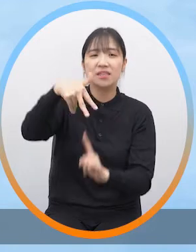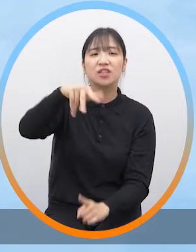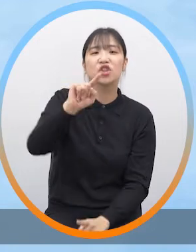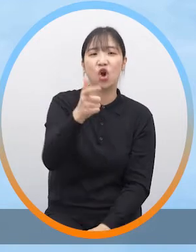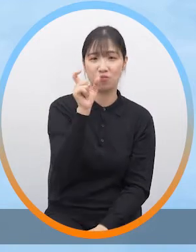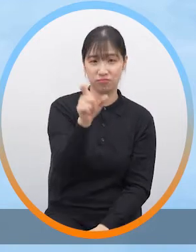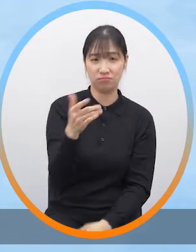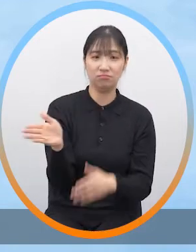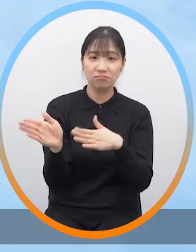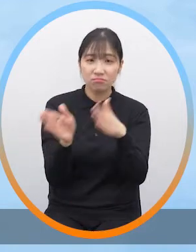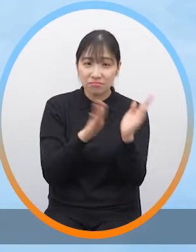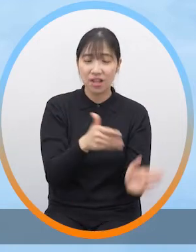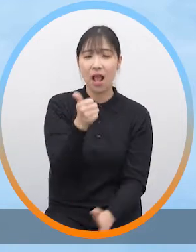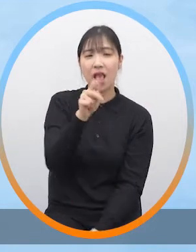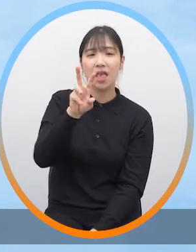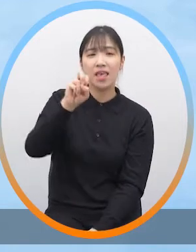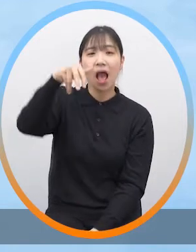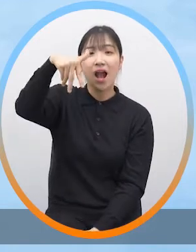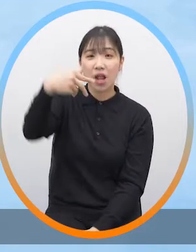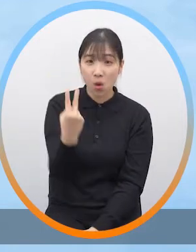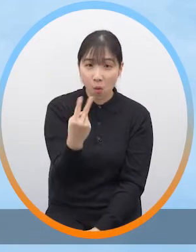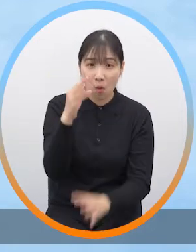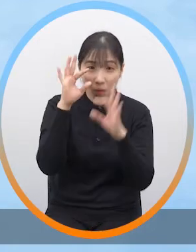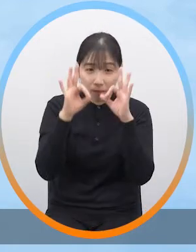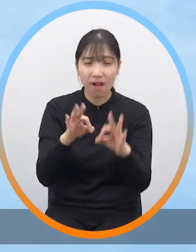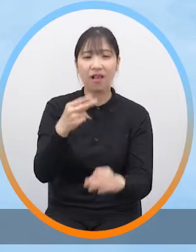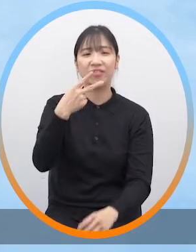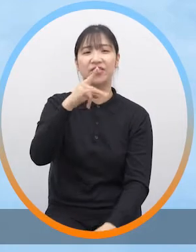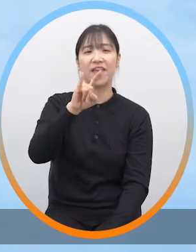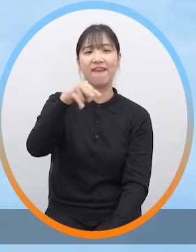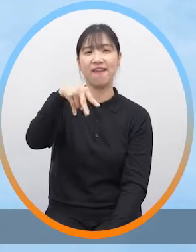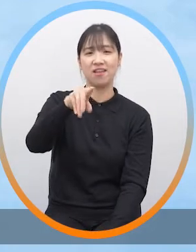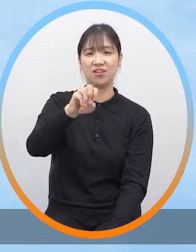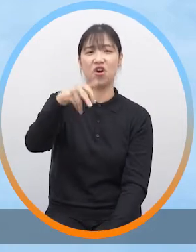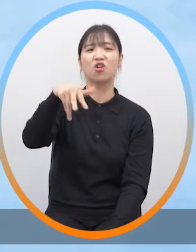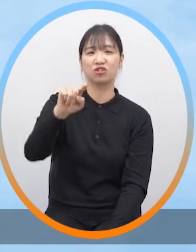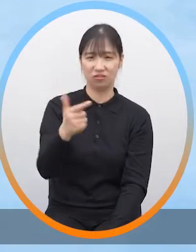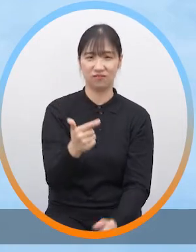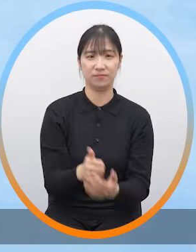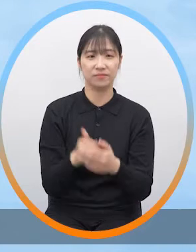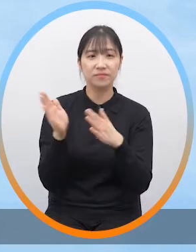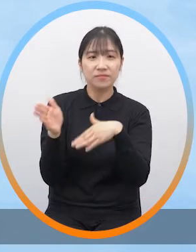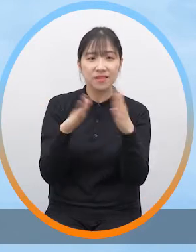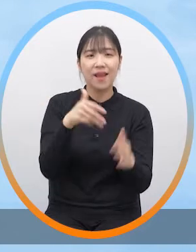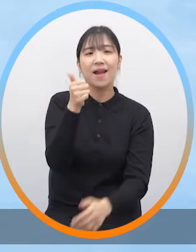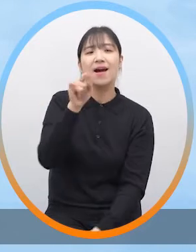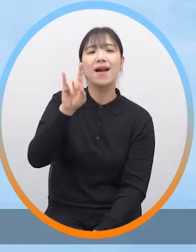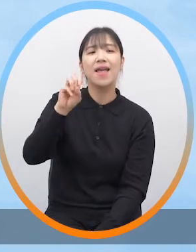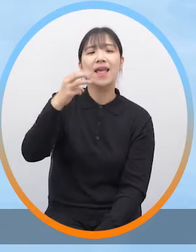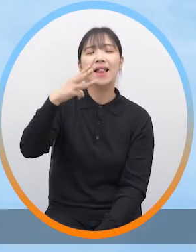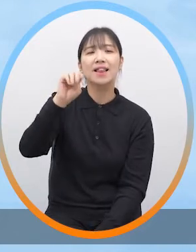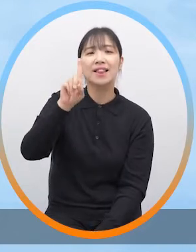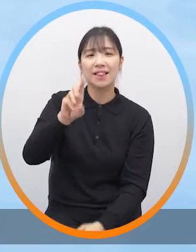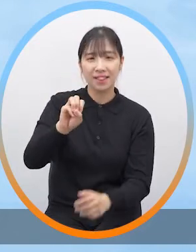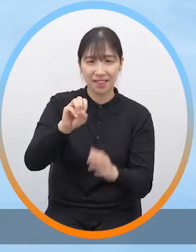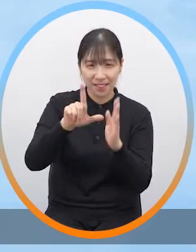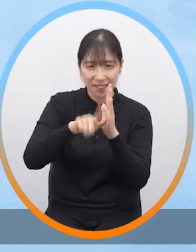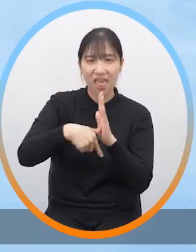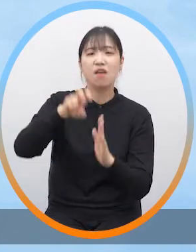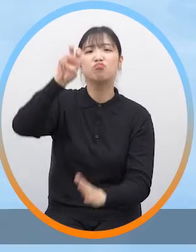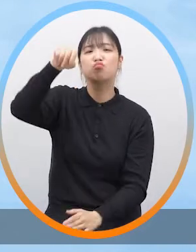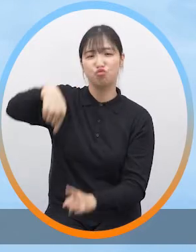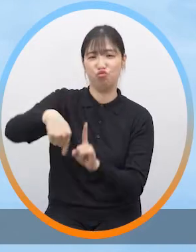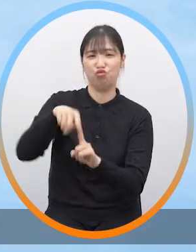근데 향교의 경우는 이렇게 대성 전이 붙는 겁니다. 그리고 행랑일 경우에는 무가 붙어요. 그래서 동무서무는